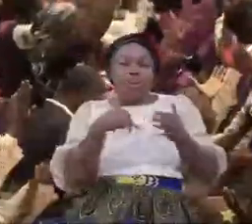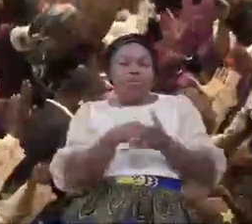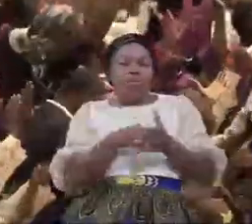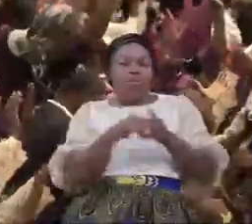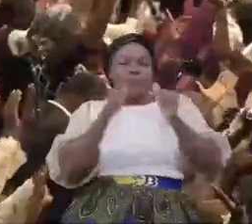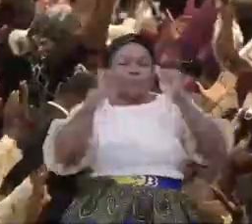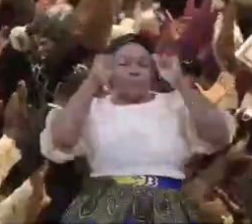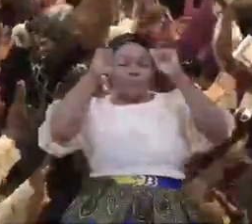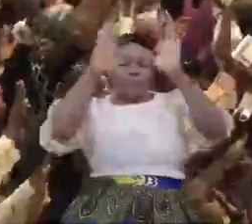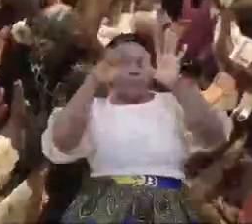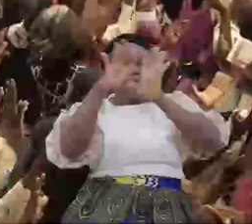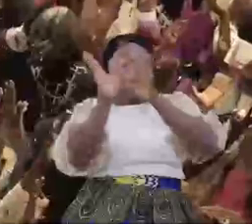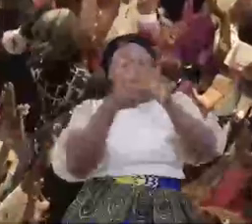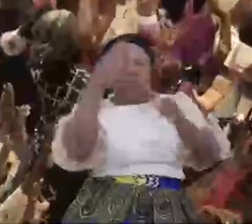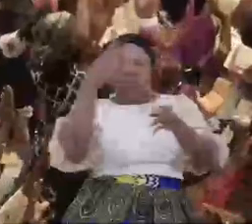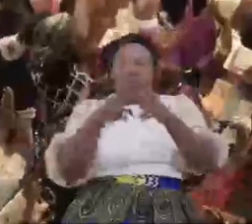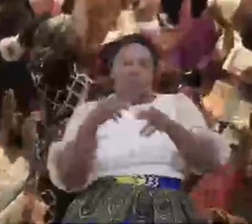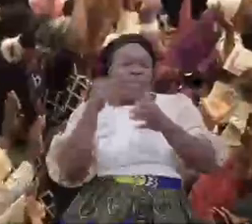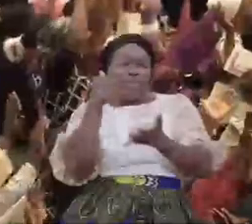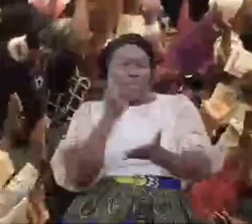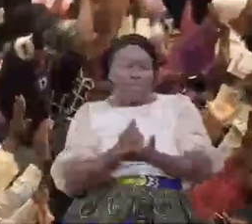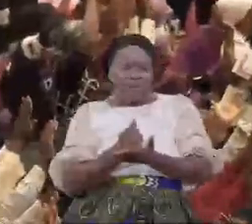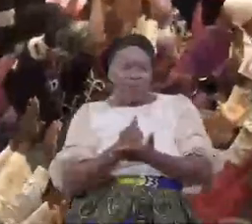au nom de Jésus,